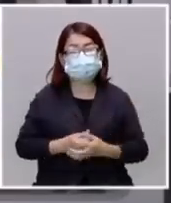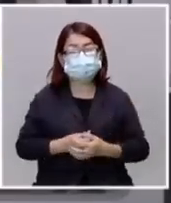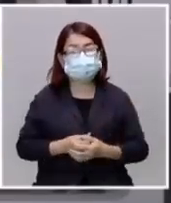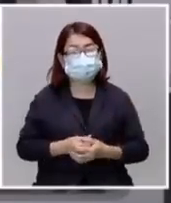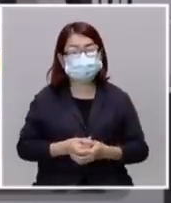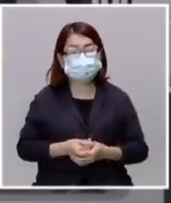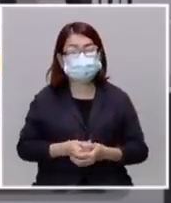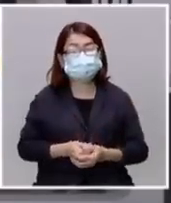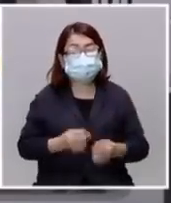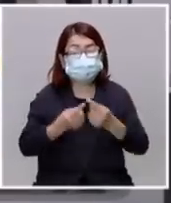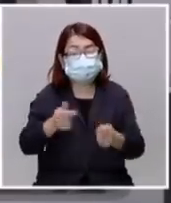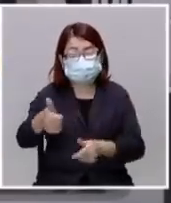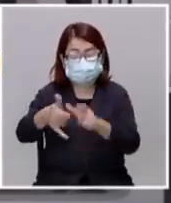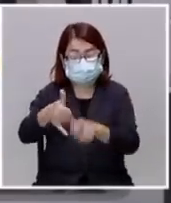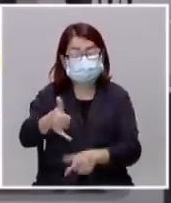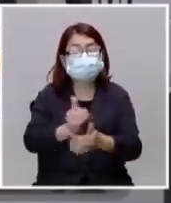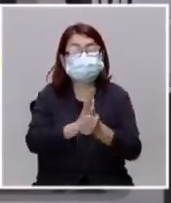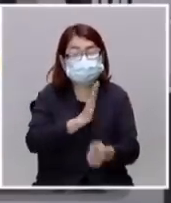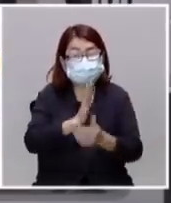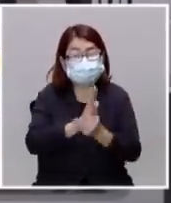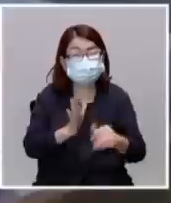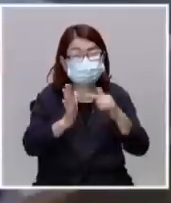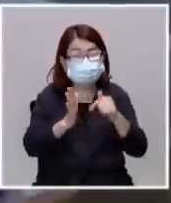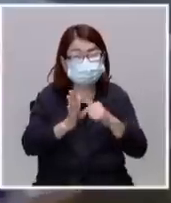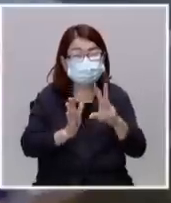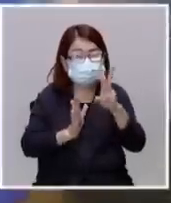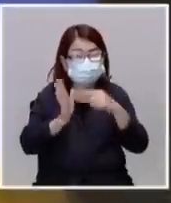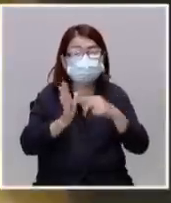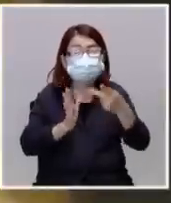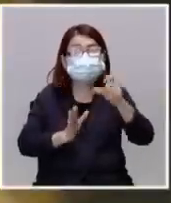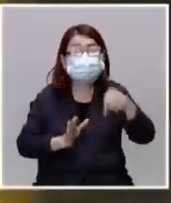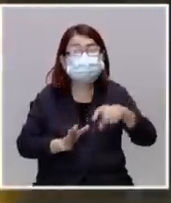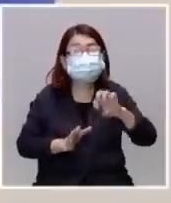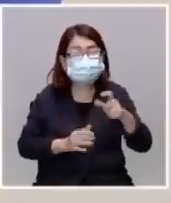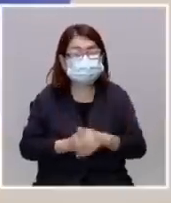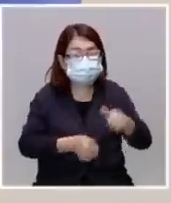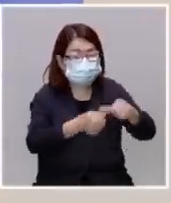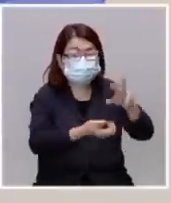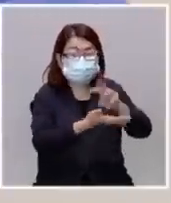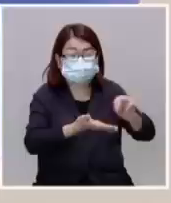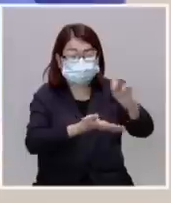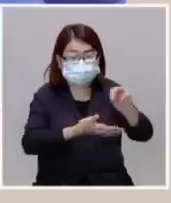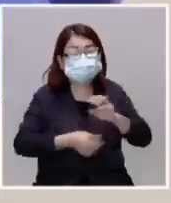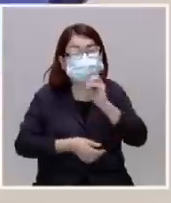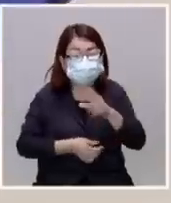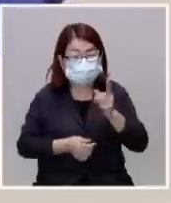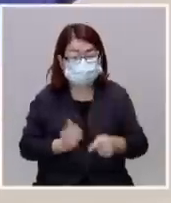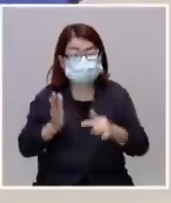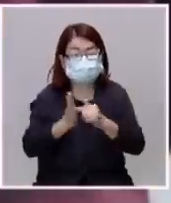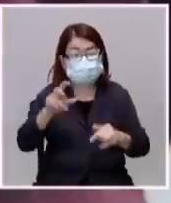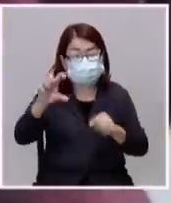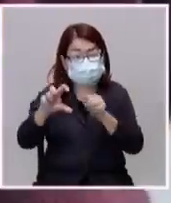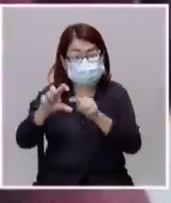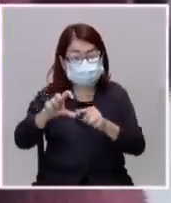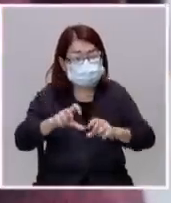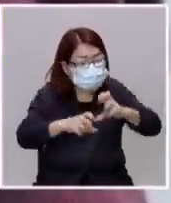ลนปีตูซิสแฮร์ริสผู้เชี่ยวชาญด้านวัคซีนจากมหาวิทยาลัยออคแลนด์ระบุว่าประสิทธิภาพของวัคซีนในโลกแห่งความเป็นจริงอาจสูงกว่าการทดล